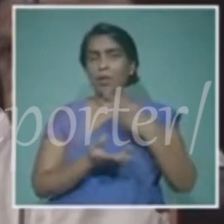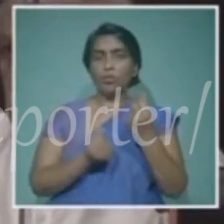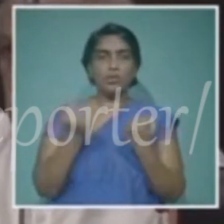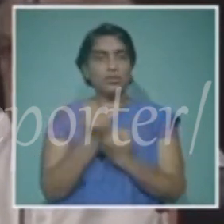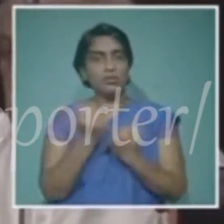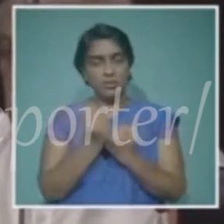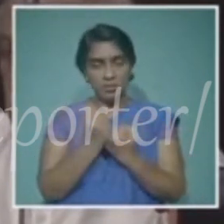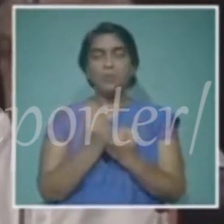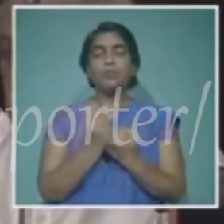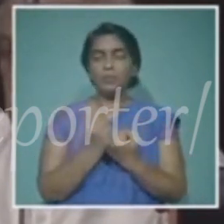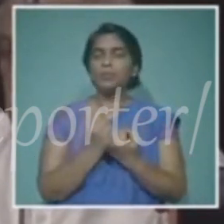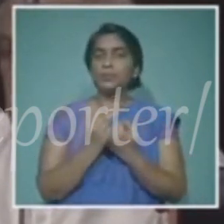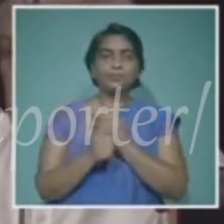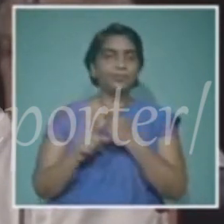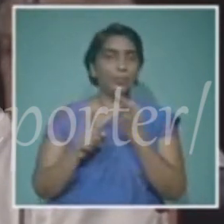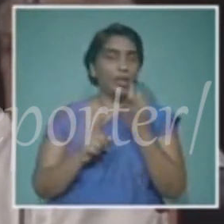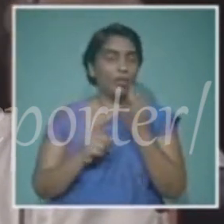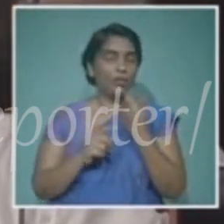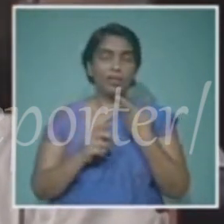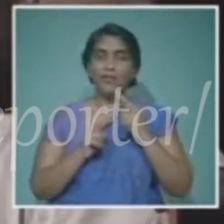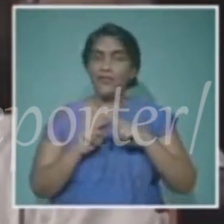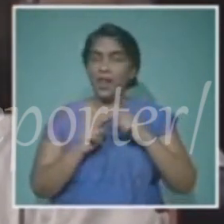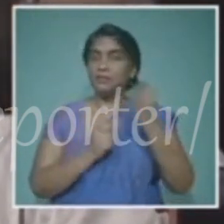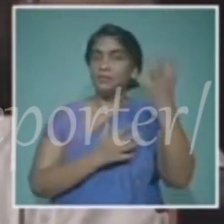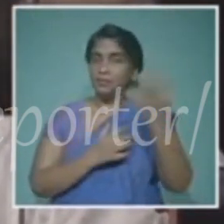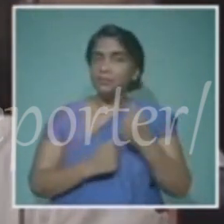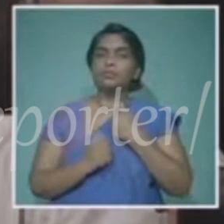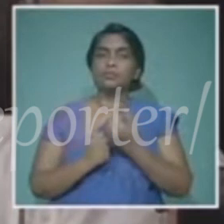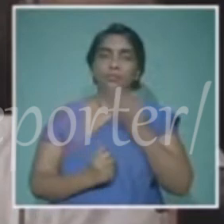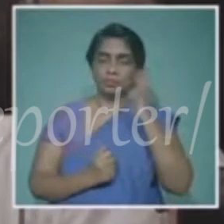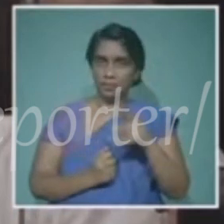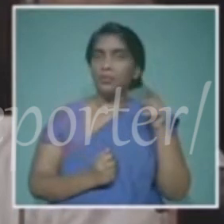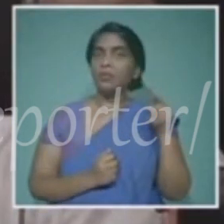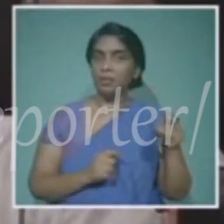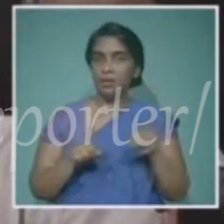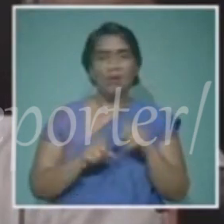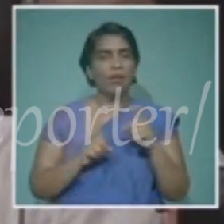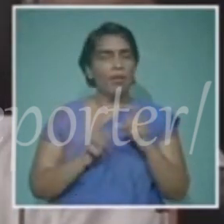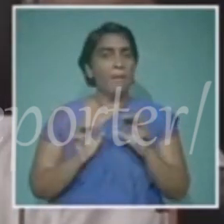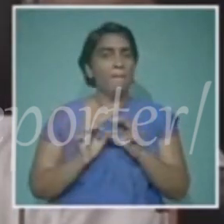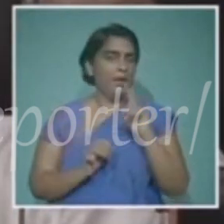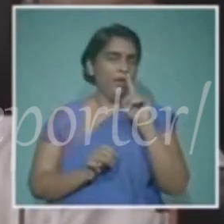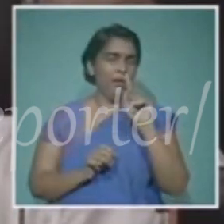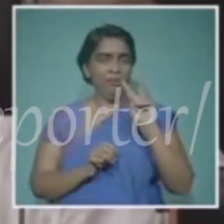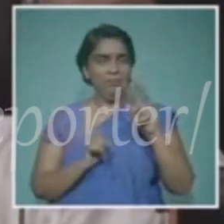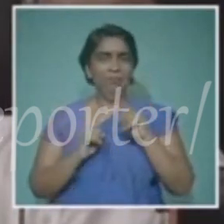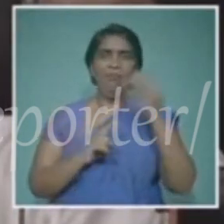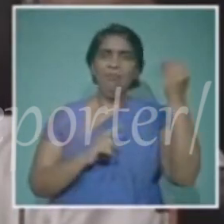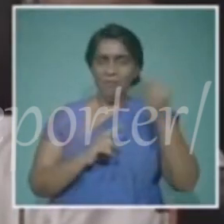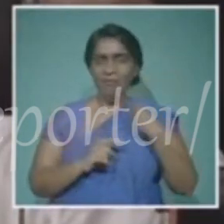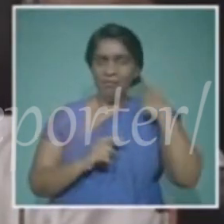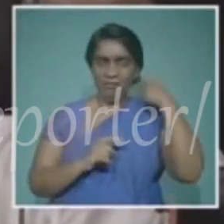පහසුකම් මේවත් බිජින් ෆිනෑන්ස් පහසුකම් ලබා ගැනීමට අපට පුළුවන් වෙනවා. ඒ සඳහා ඩොලර් බිලියන 1ක් 2ක් අතර ලබා ගන්නට